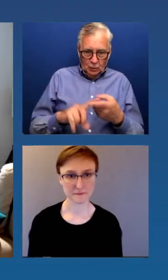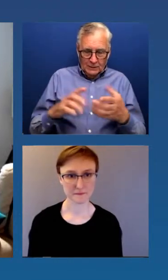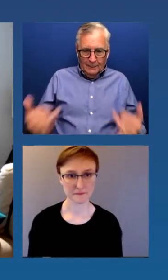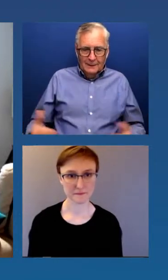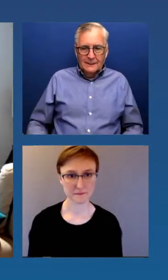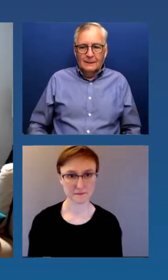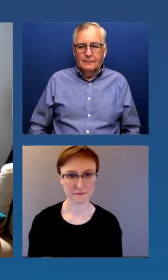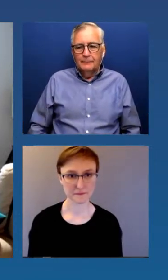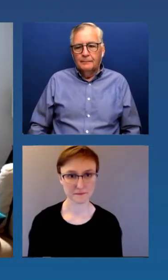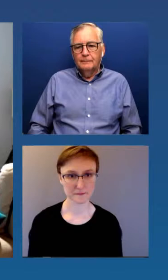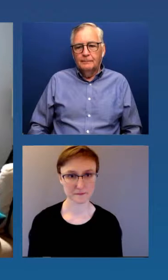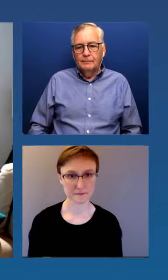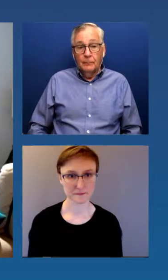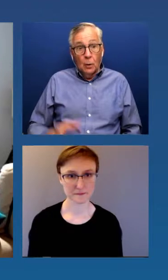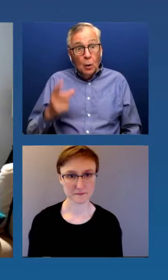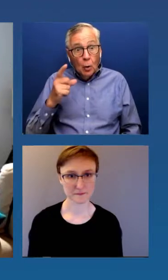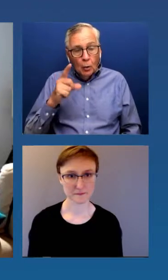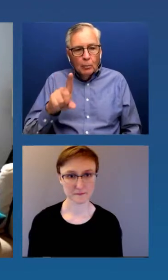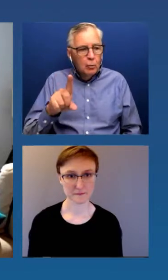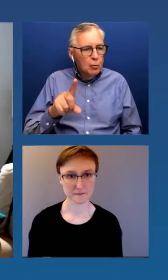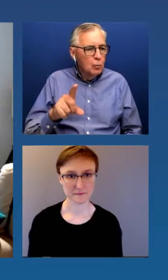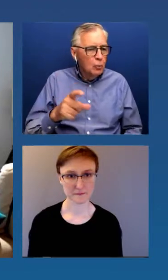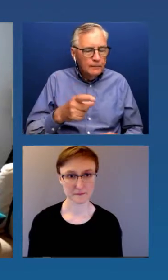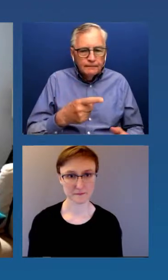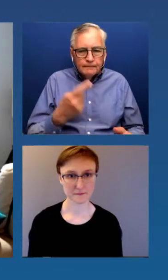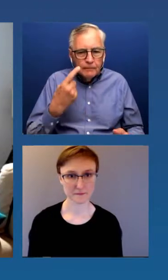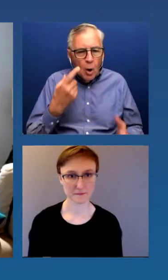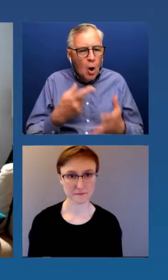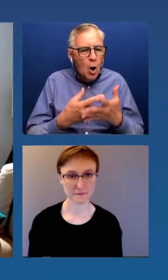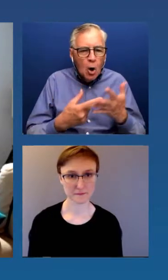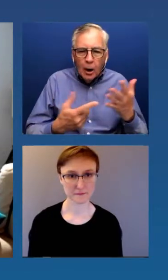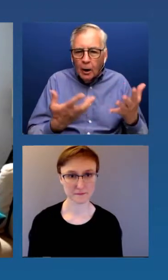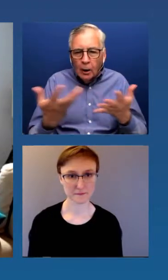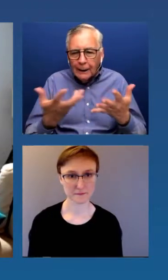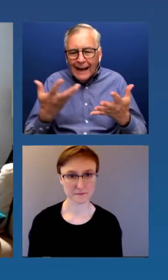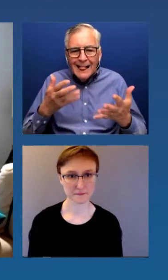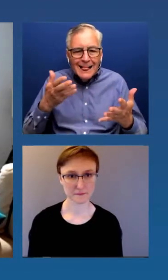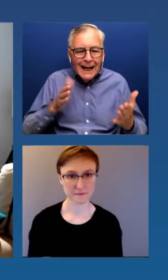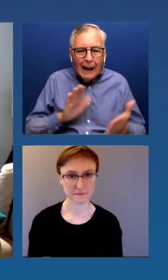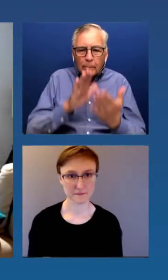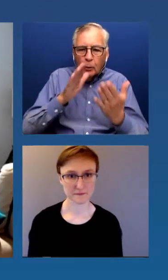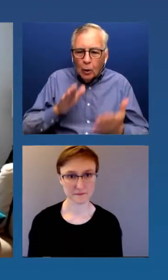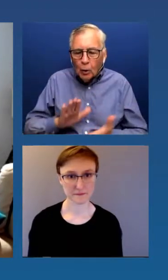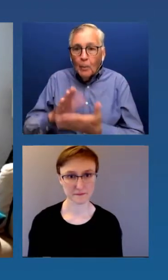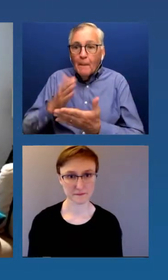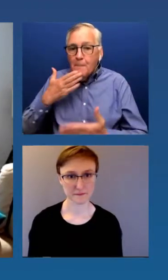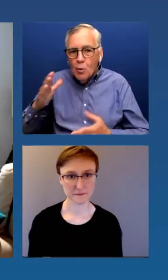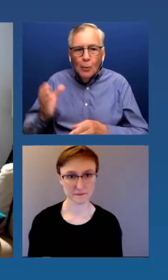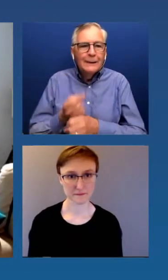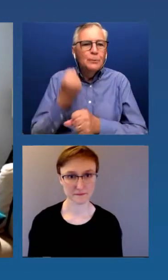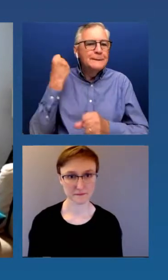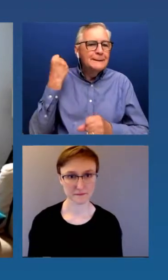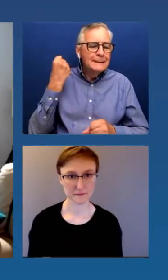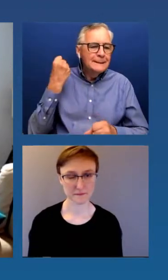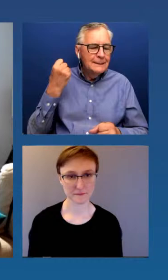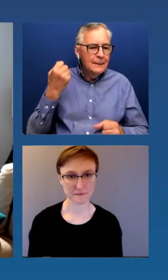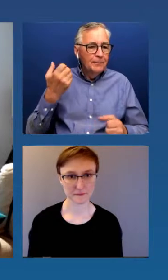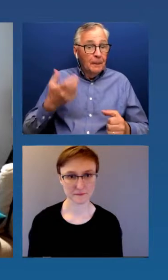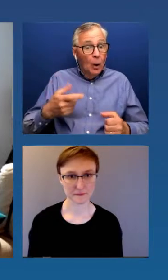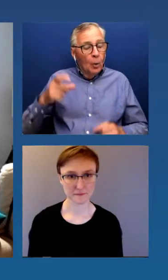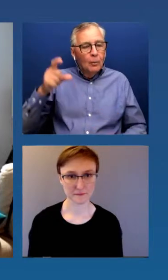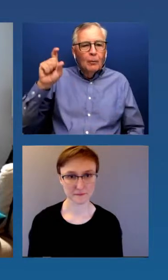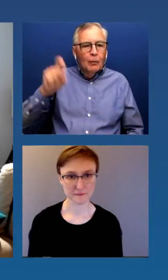présent, afin de déterminer quelles sont les approches qui ont le mieux réussi, et nous